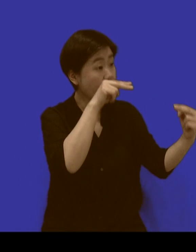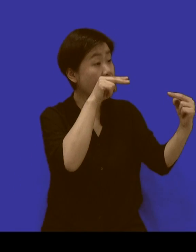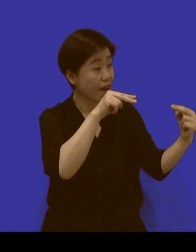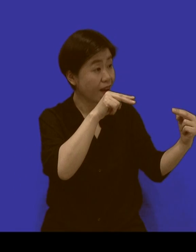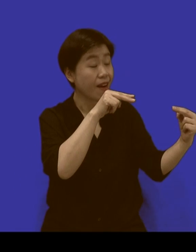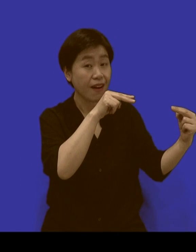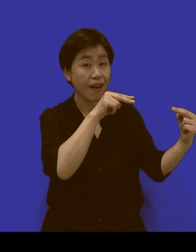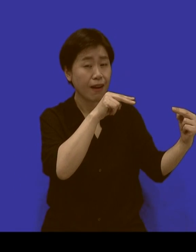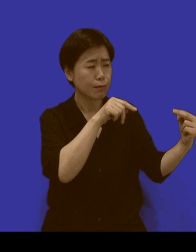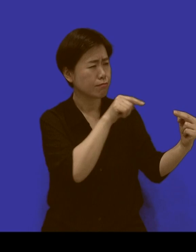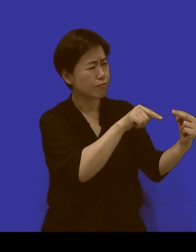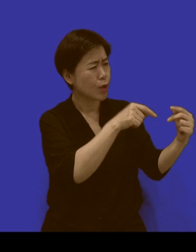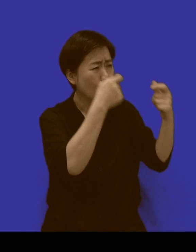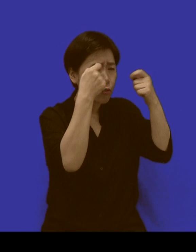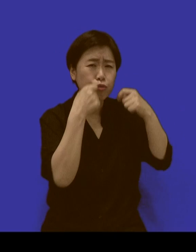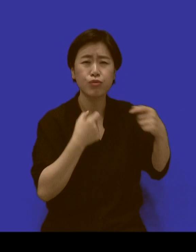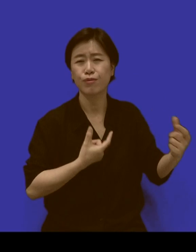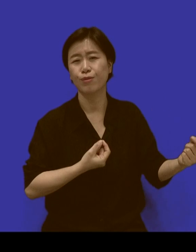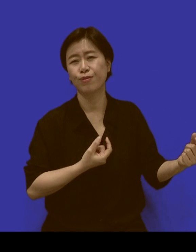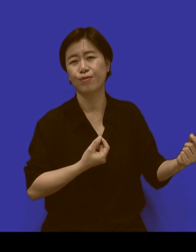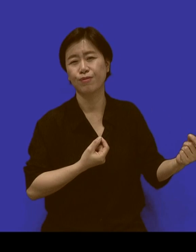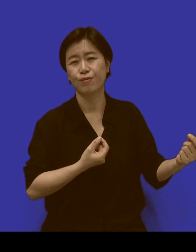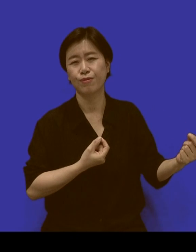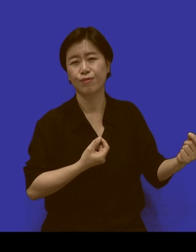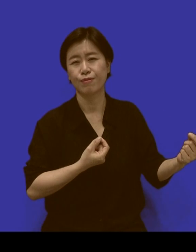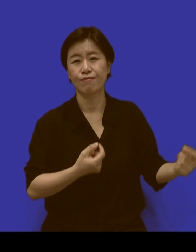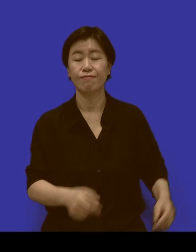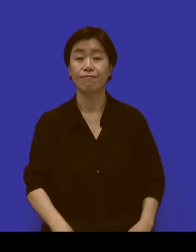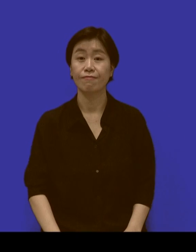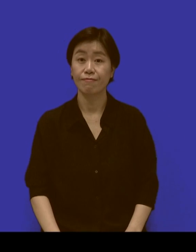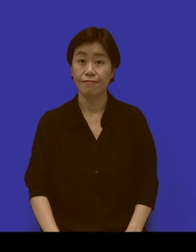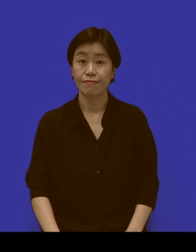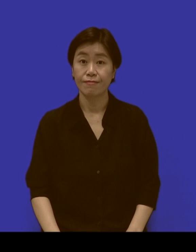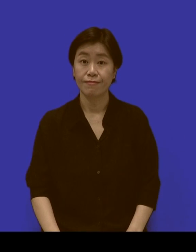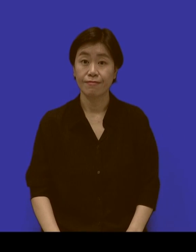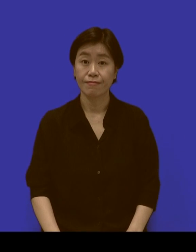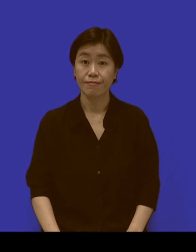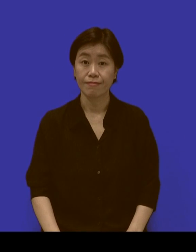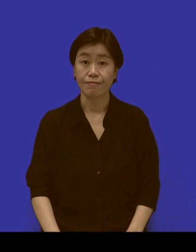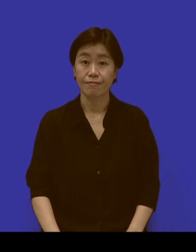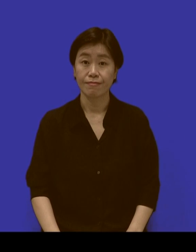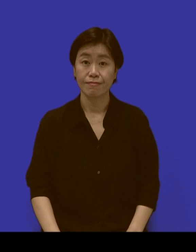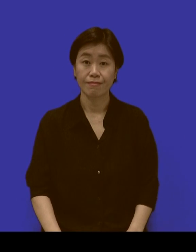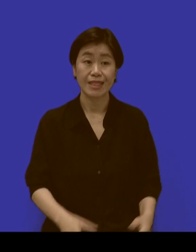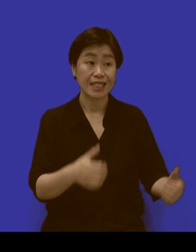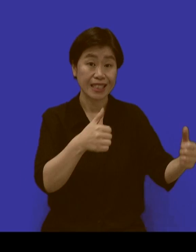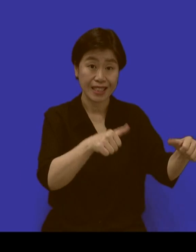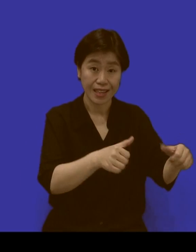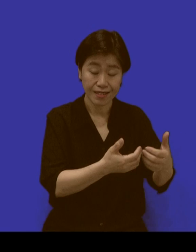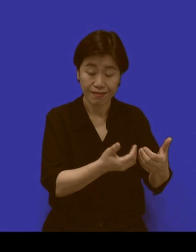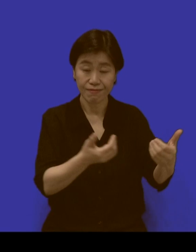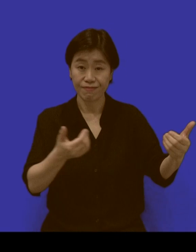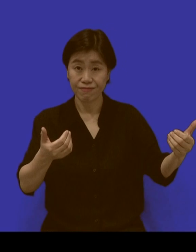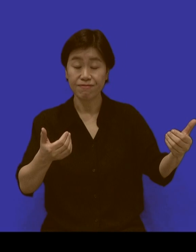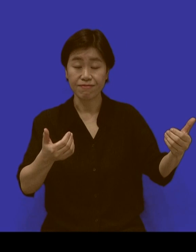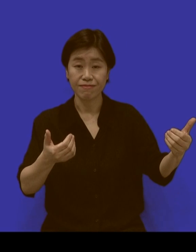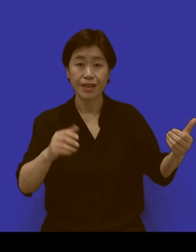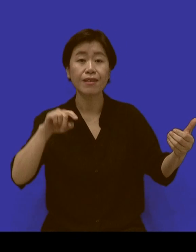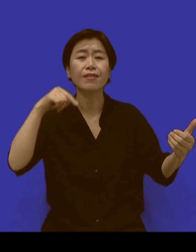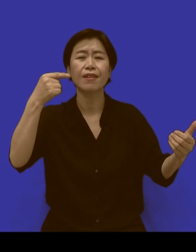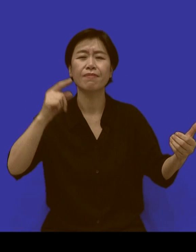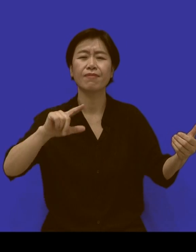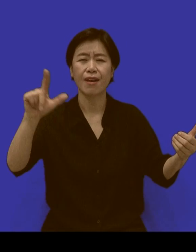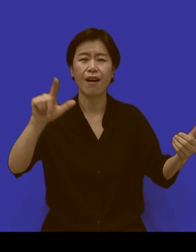같이 울고 계시더라고요. 그러면서 굿바이 하고 다음 날에 진짜 호스피스로 가시더라고요. 네.